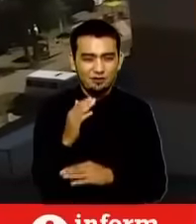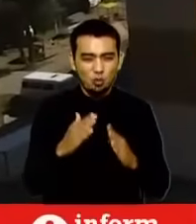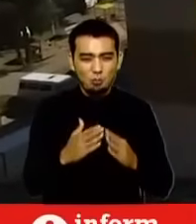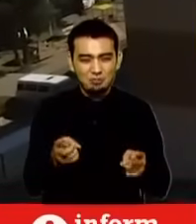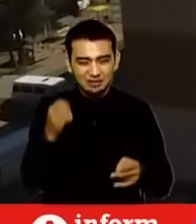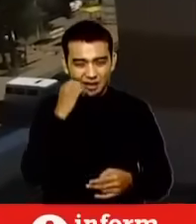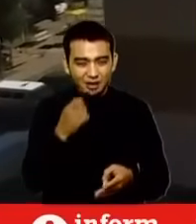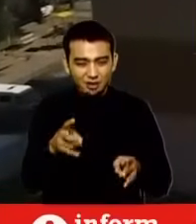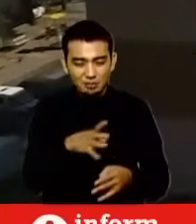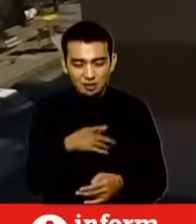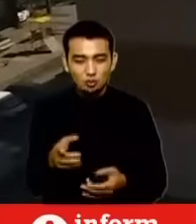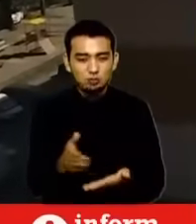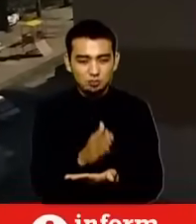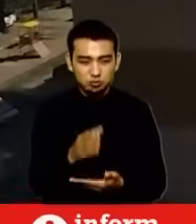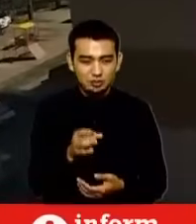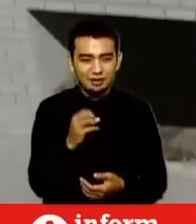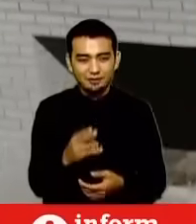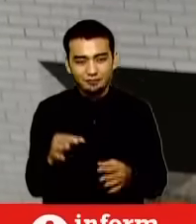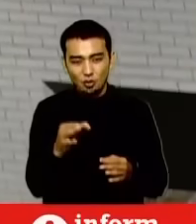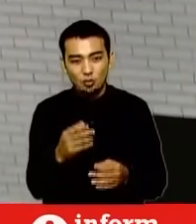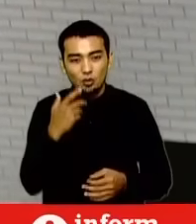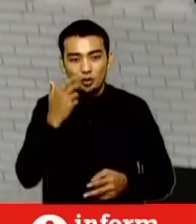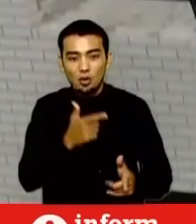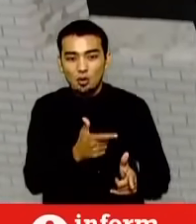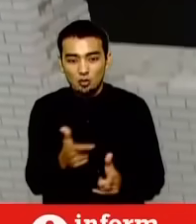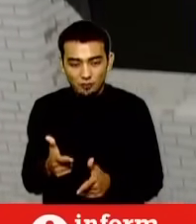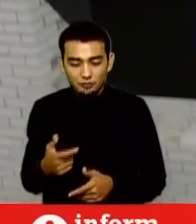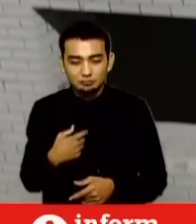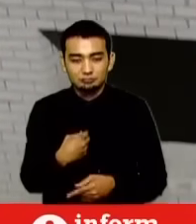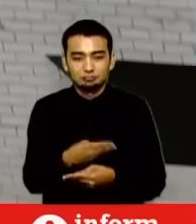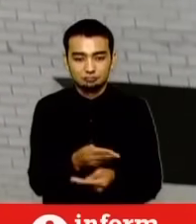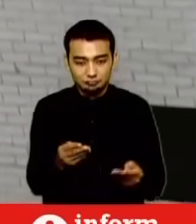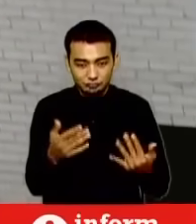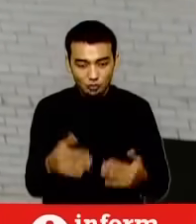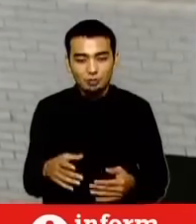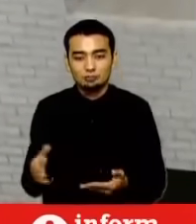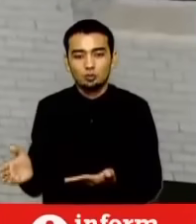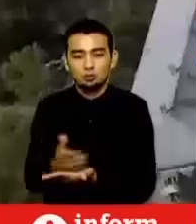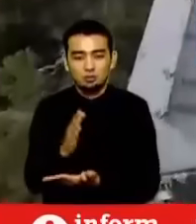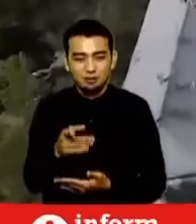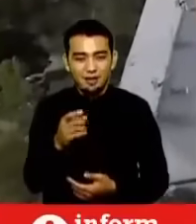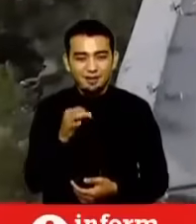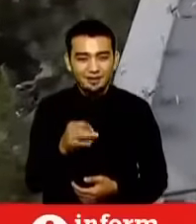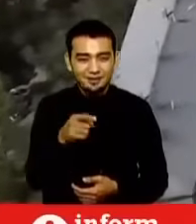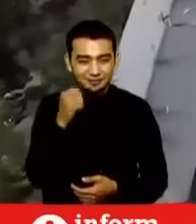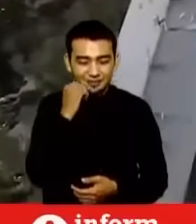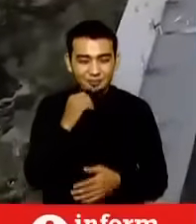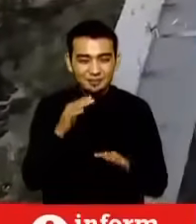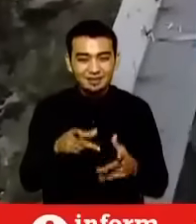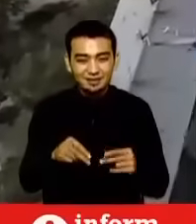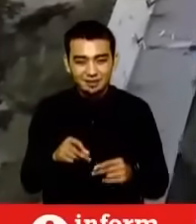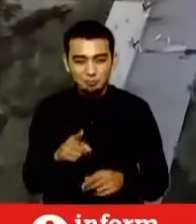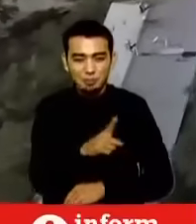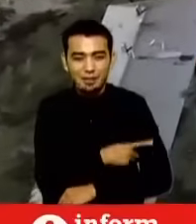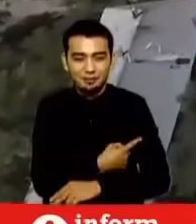әкімдіктегілер ол тұрғындарға берілетін баспананы салып болған соң ғана бұзамыз деп отыр. Ал жоспар бойынша бойынша ол аумаққа емхана салынуы тиіс